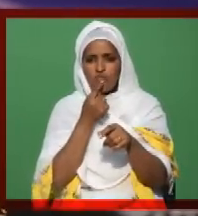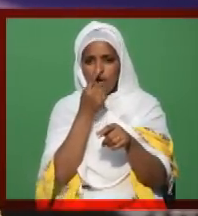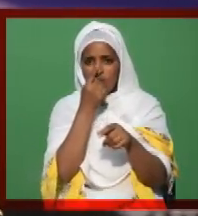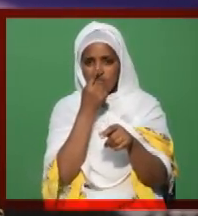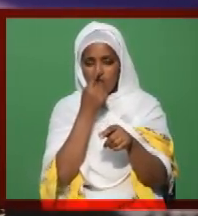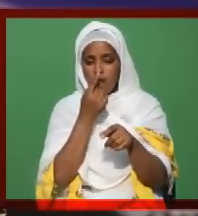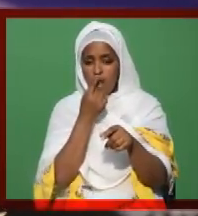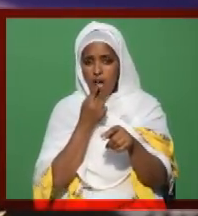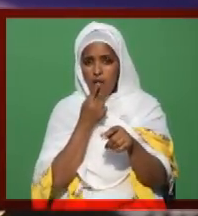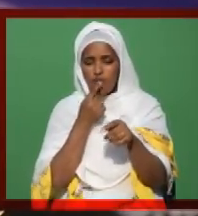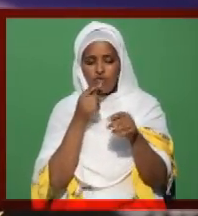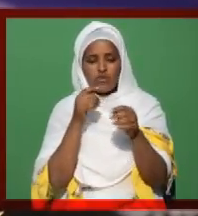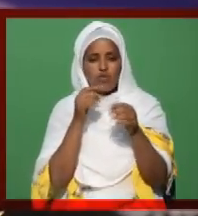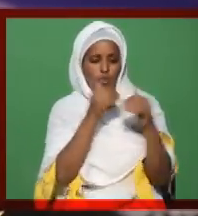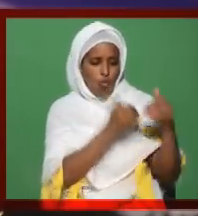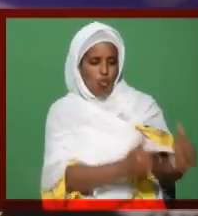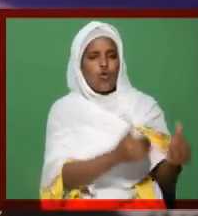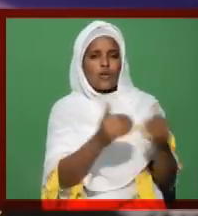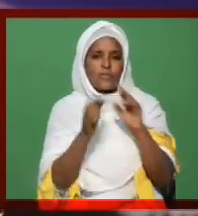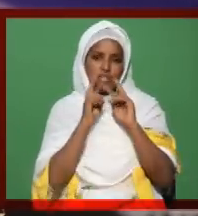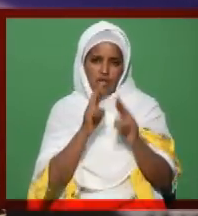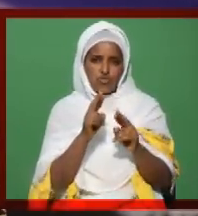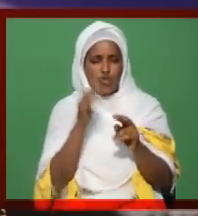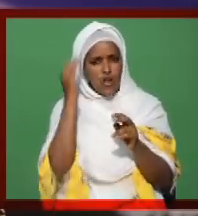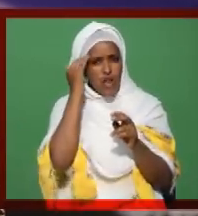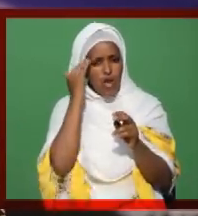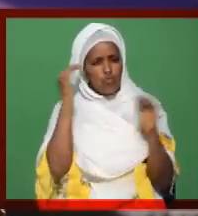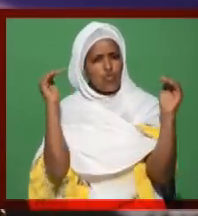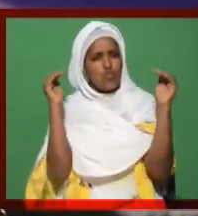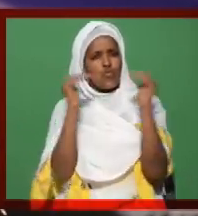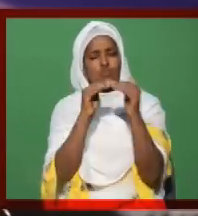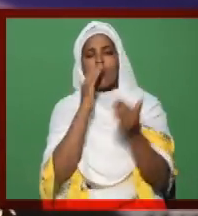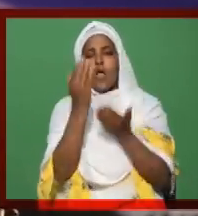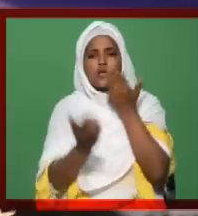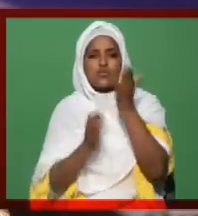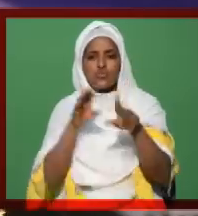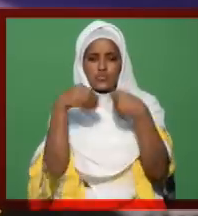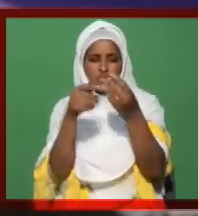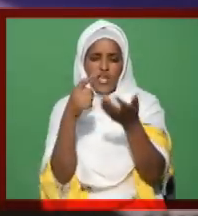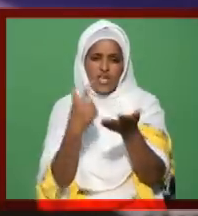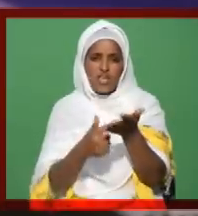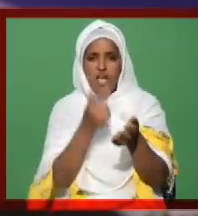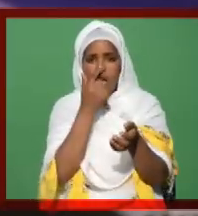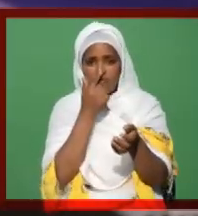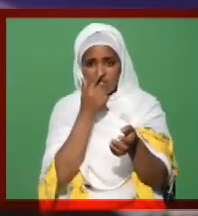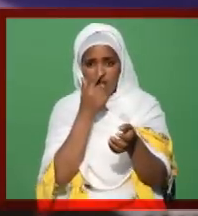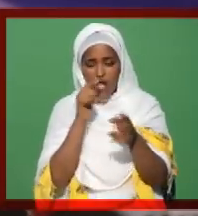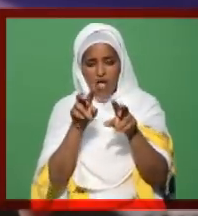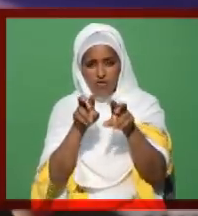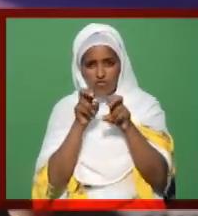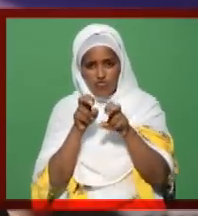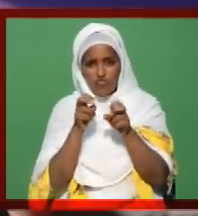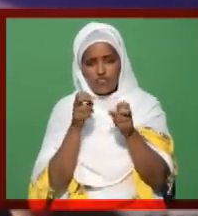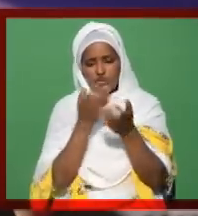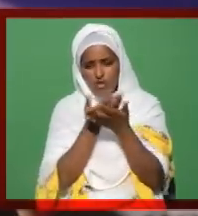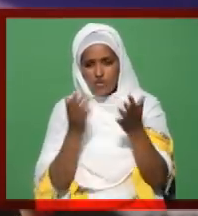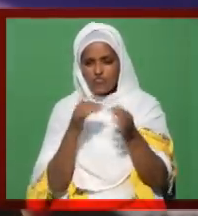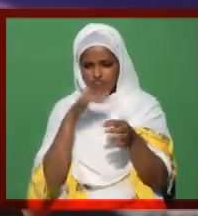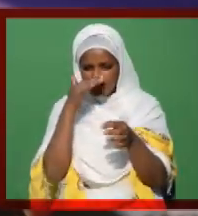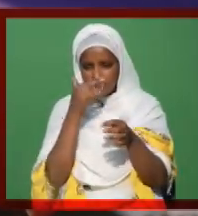ناشو لا عمرو كنو اجل جلوت مسوتو افن شا كفنا بغون مازابا